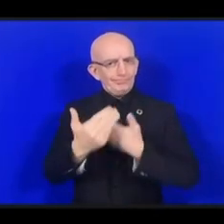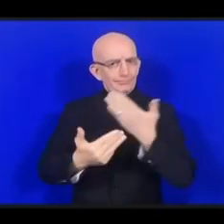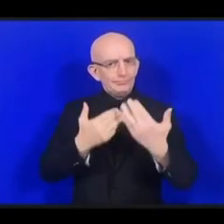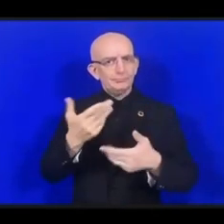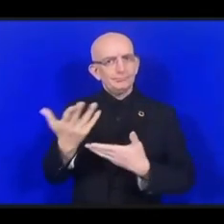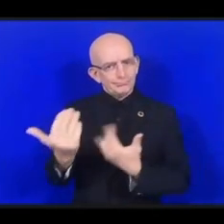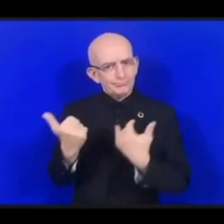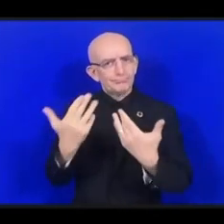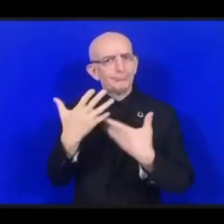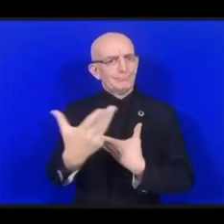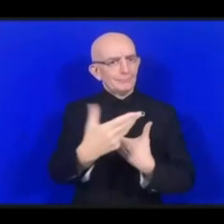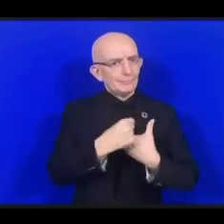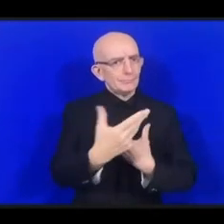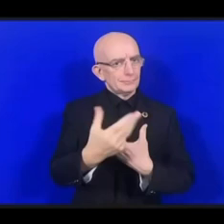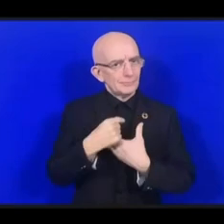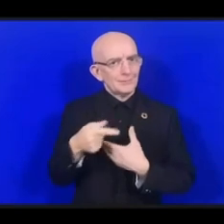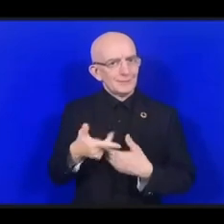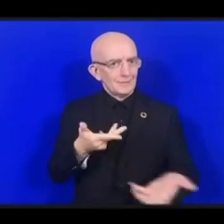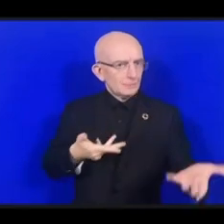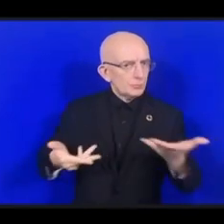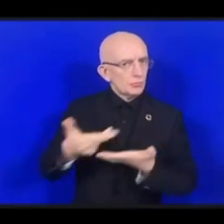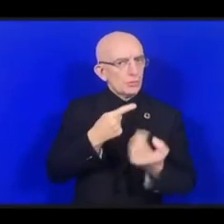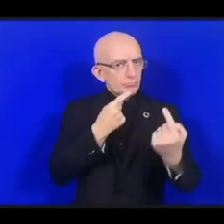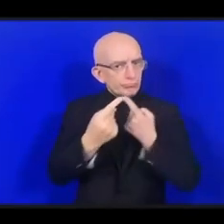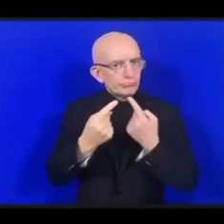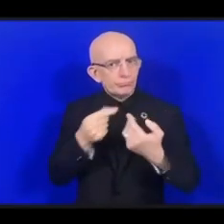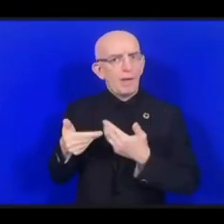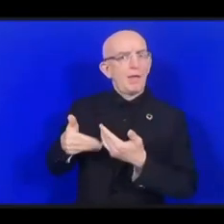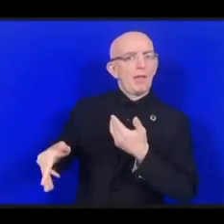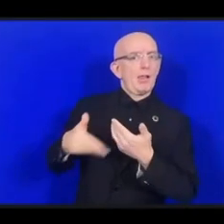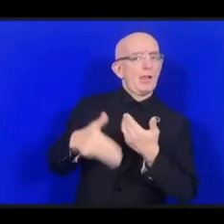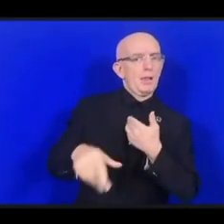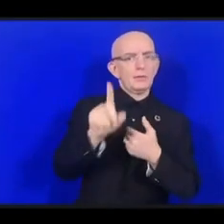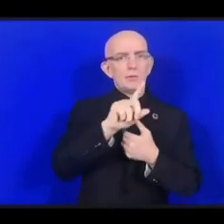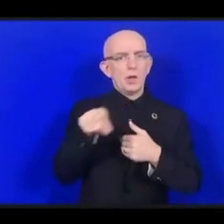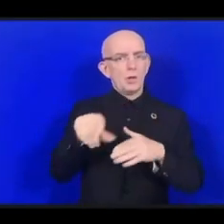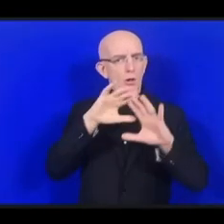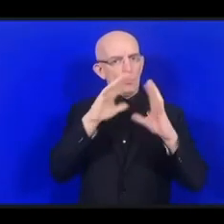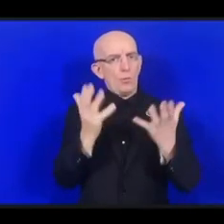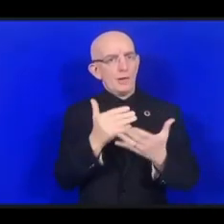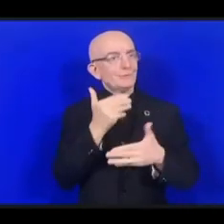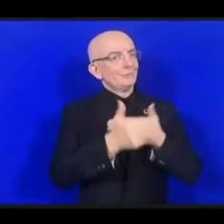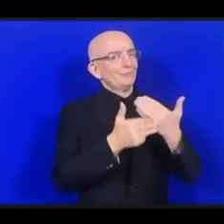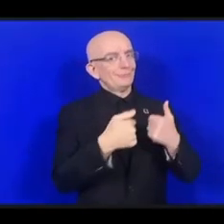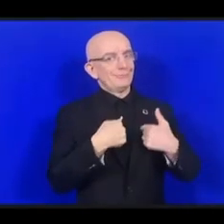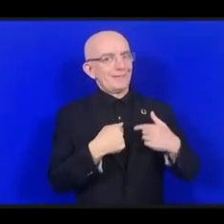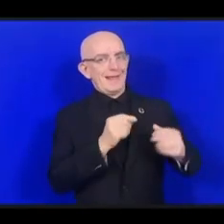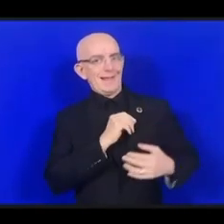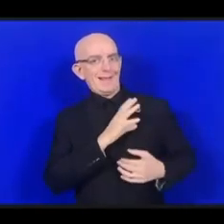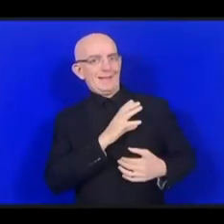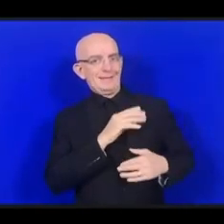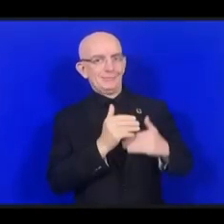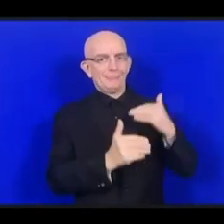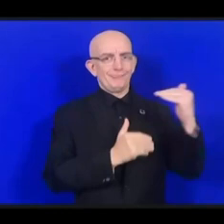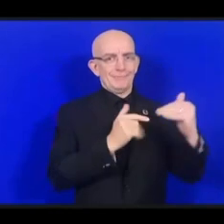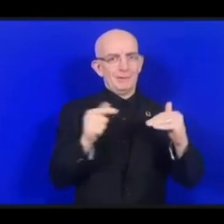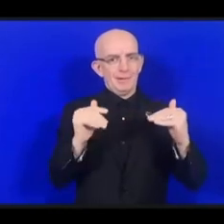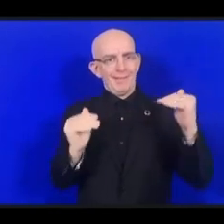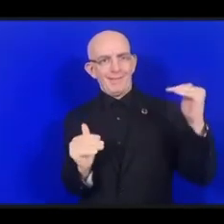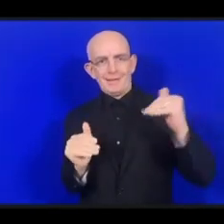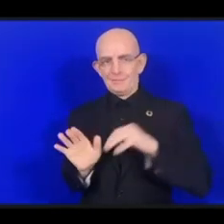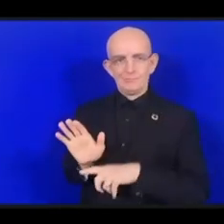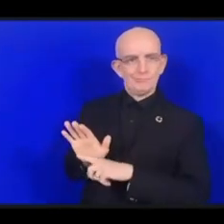地域的代表都能够参与进来，打造更多的机遇给年轻人，还有女